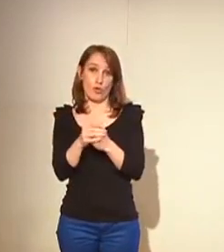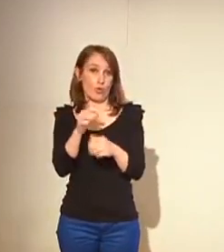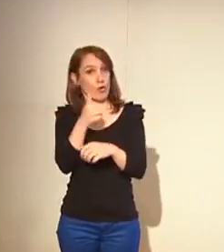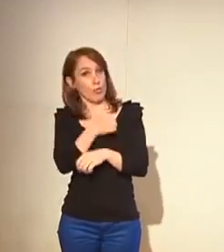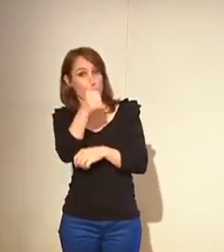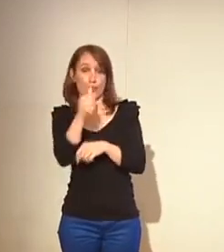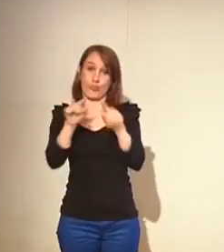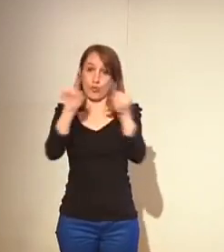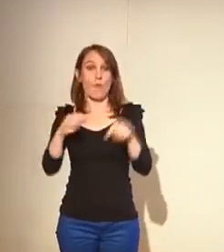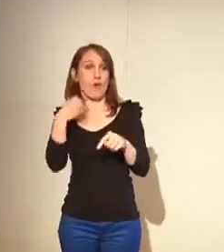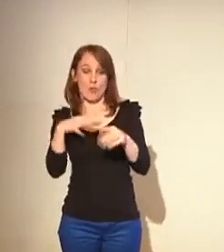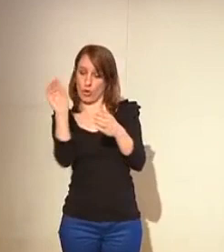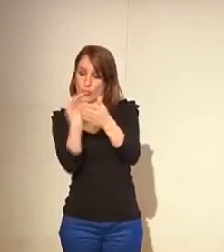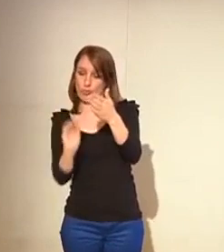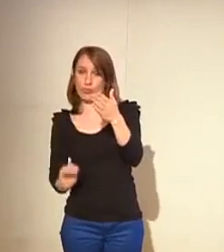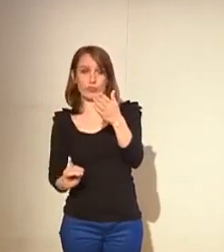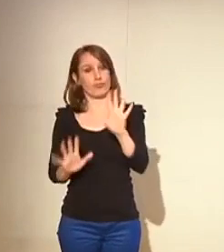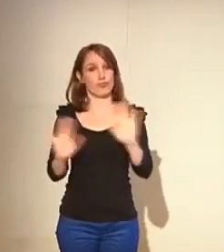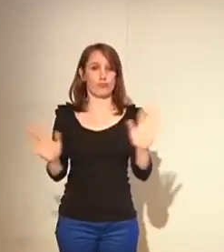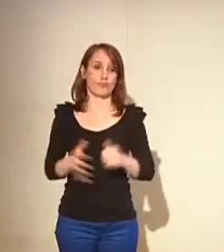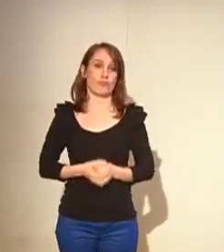buletin de vote comme cela sur papier